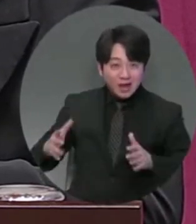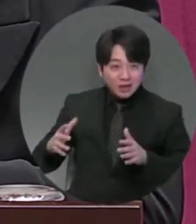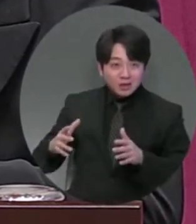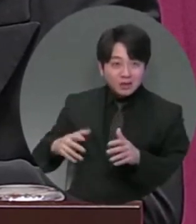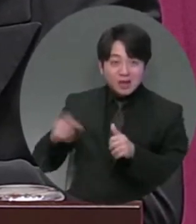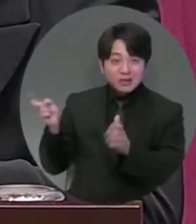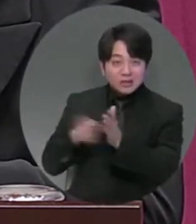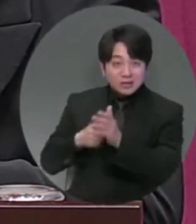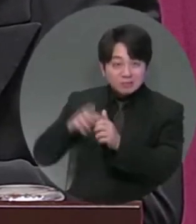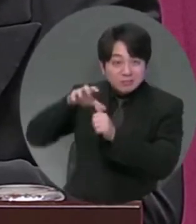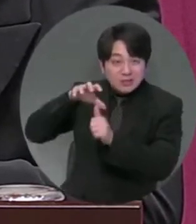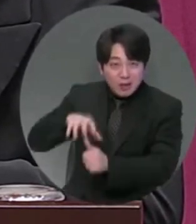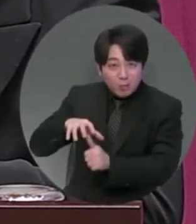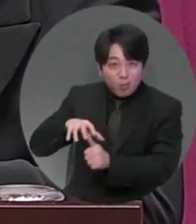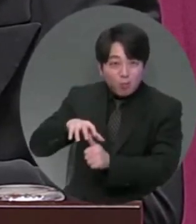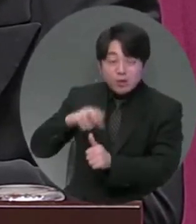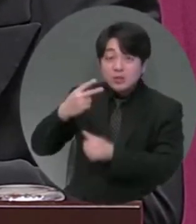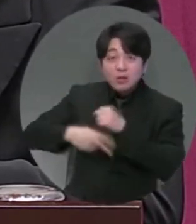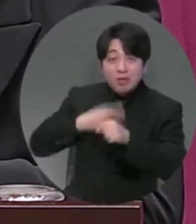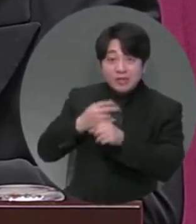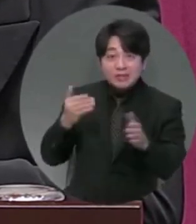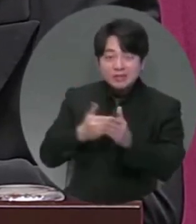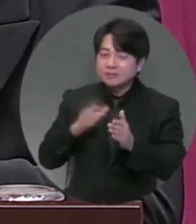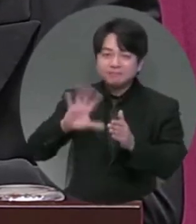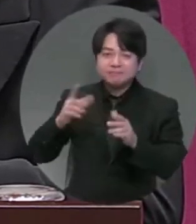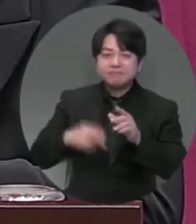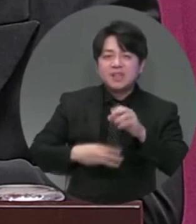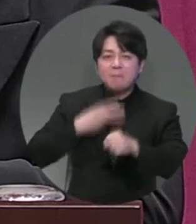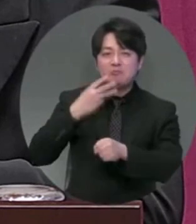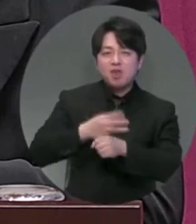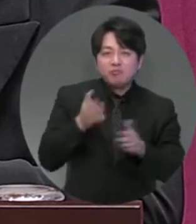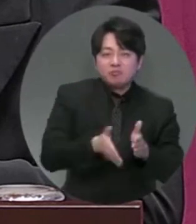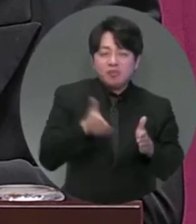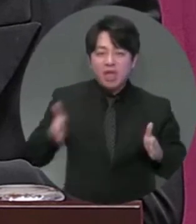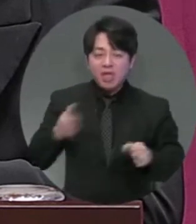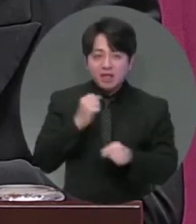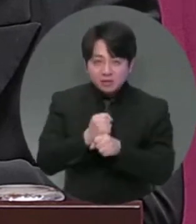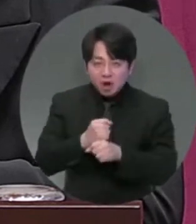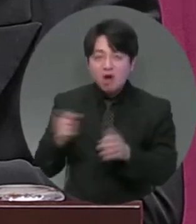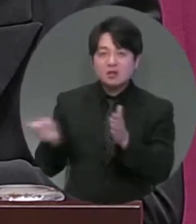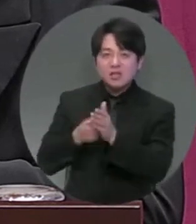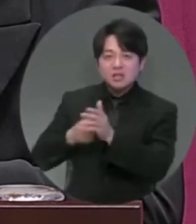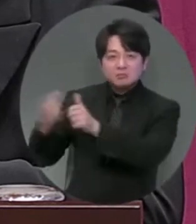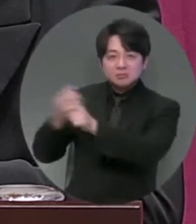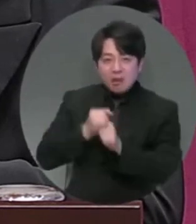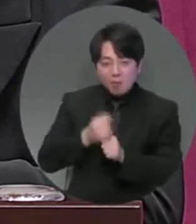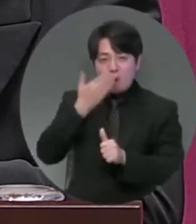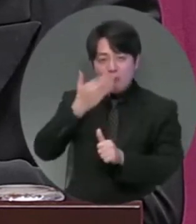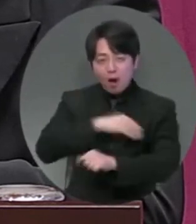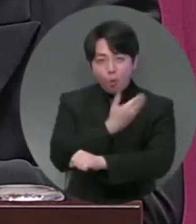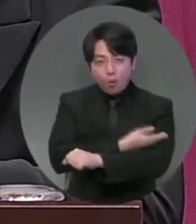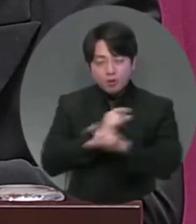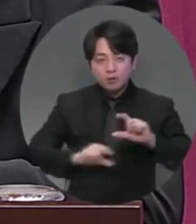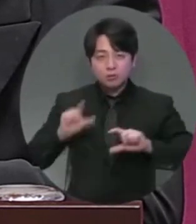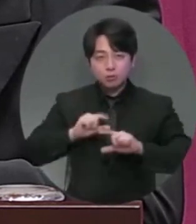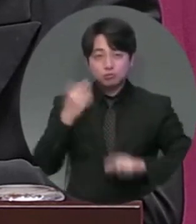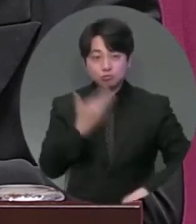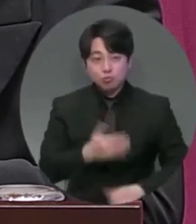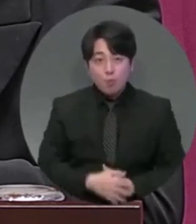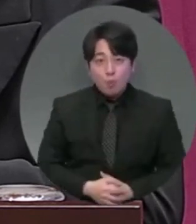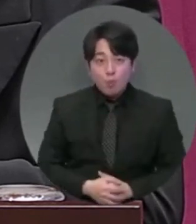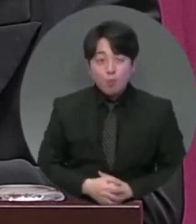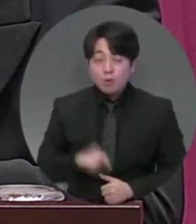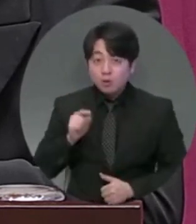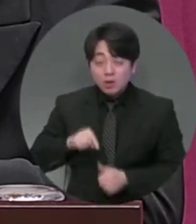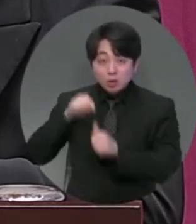됩니다 그걸 3년으로 높여서 경찰이 그 자체에서 그 자리에서 직접 긴급 체포를 할 수 있도록 올렸고요 긴급조 응급조치를